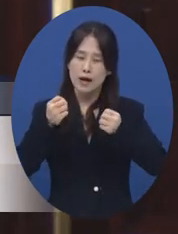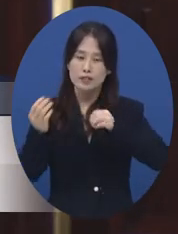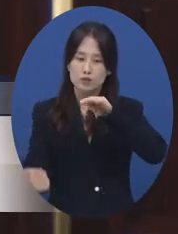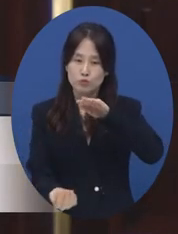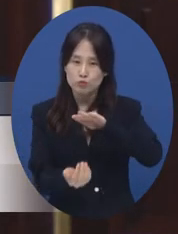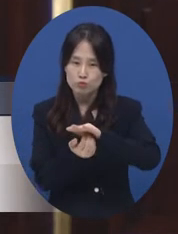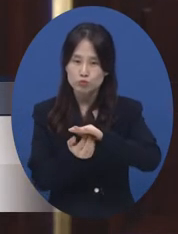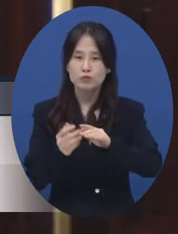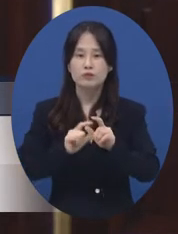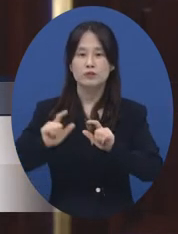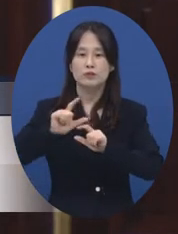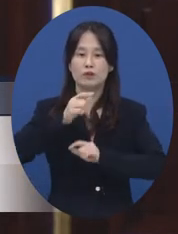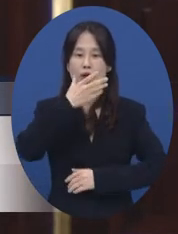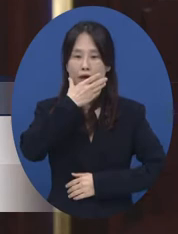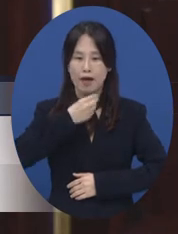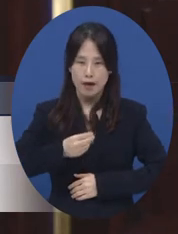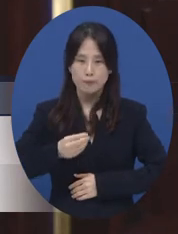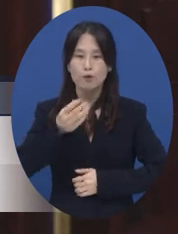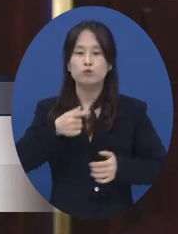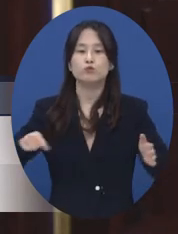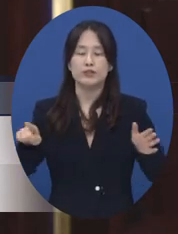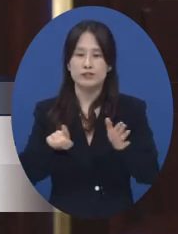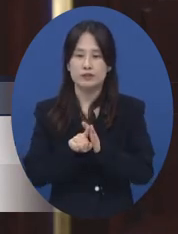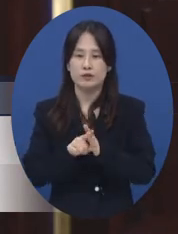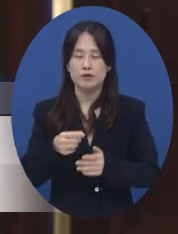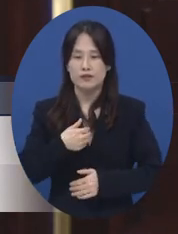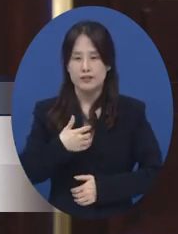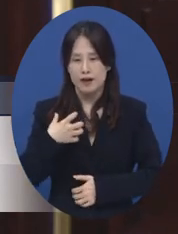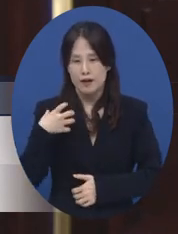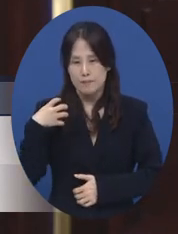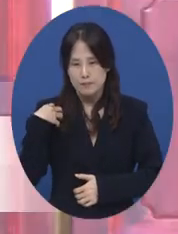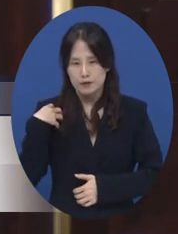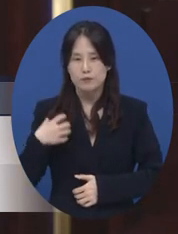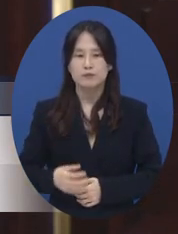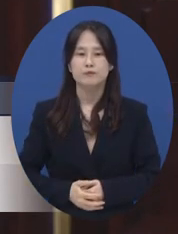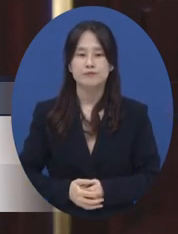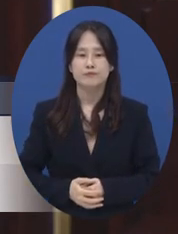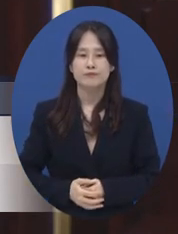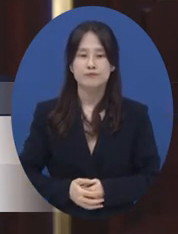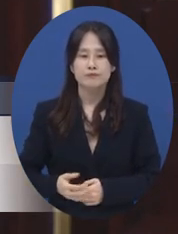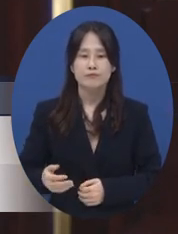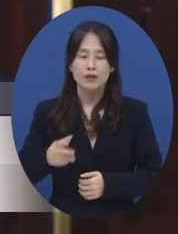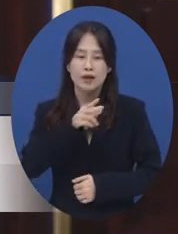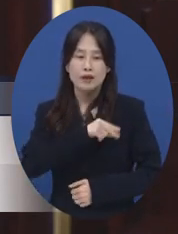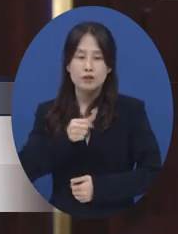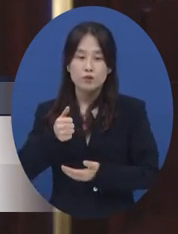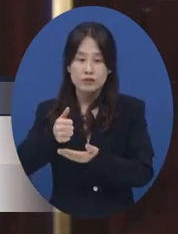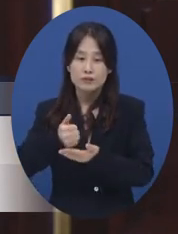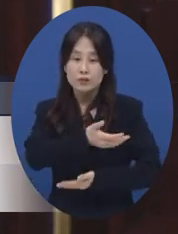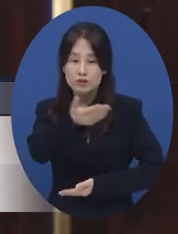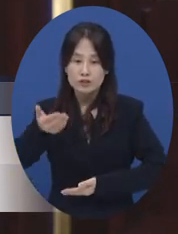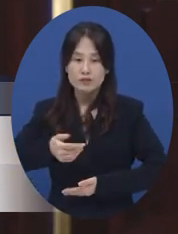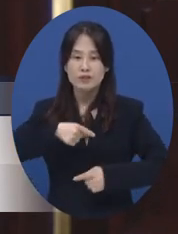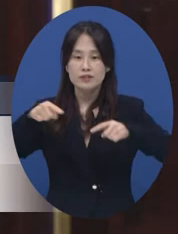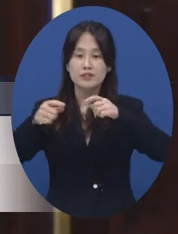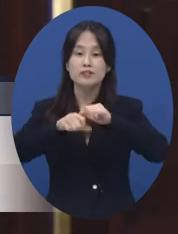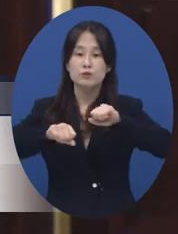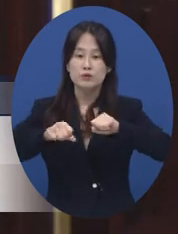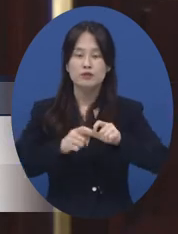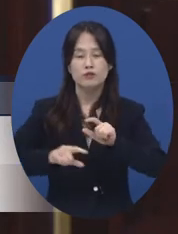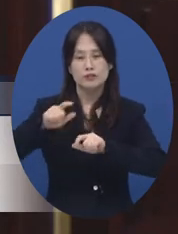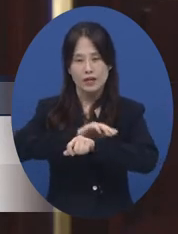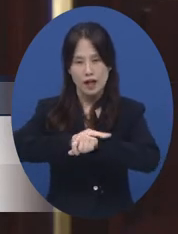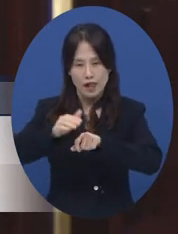많이 실현되어 더 행복해질 수 있도록 디딤돌을 놓고 의원님 늦게는 의정활동 이 더